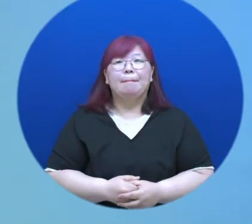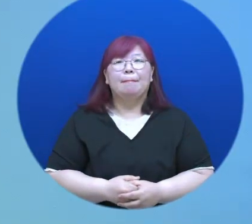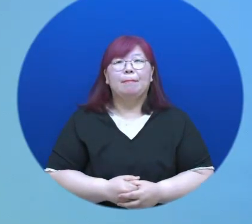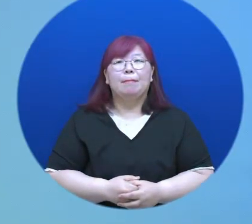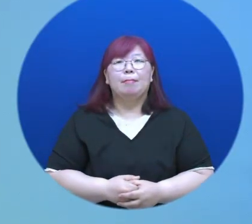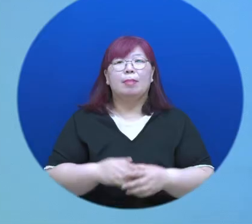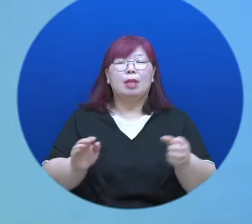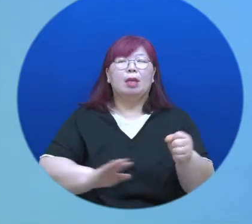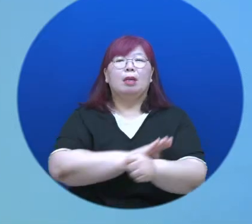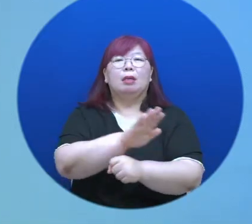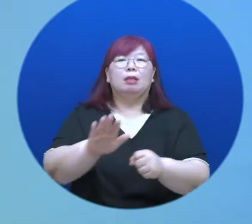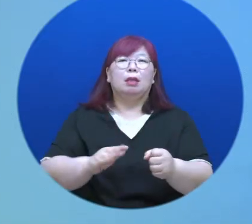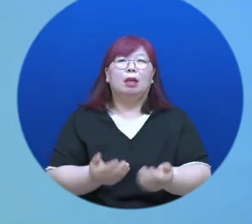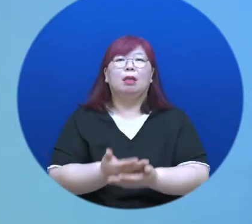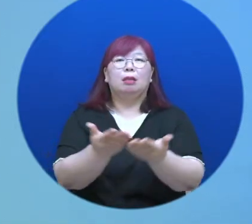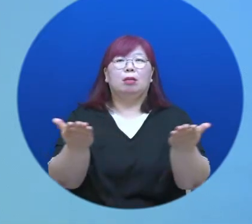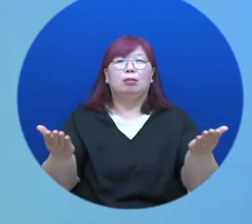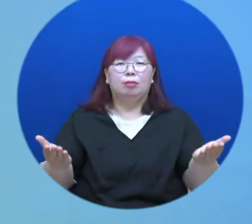사랑하는 여러분,